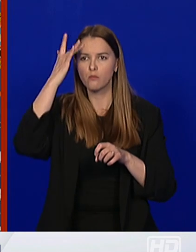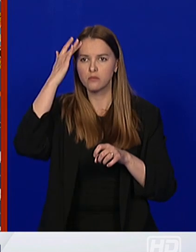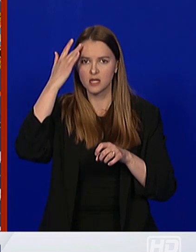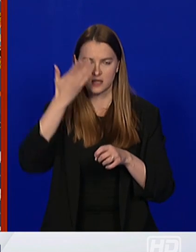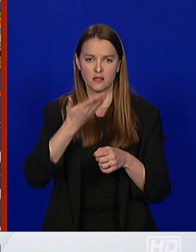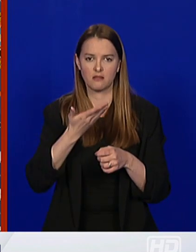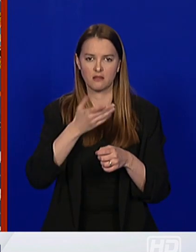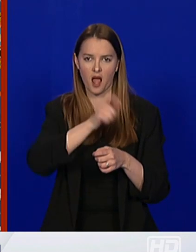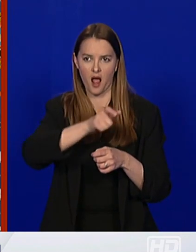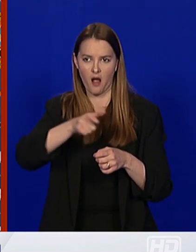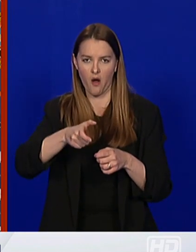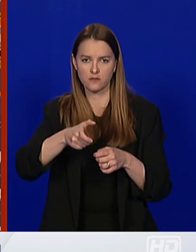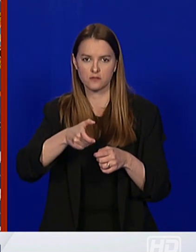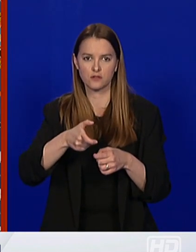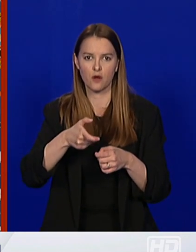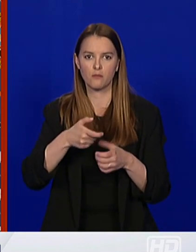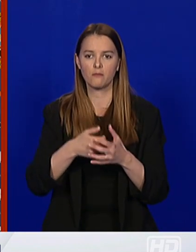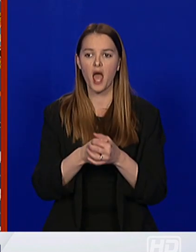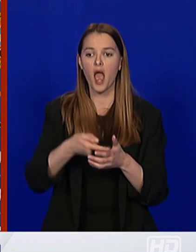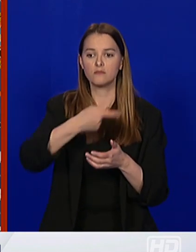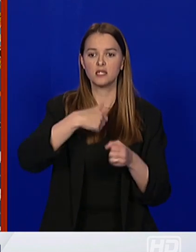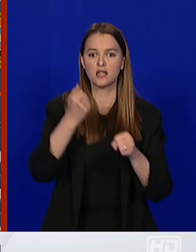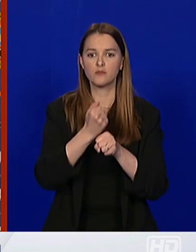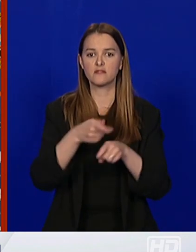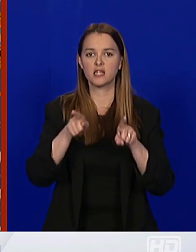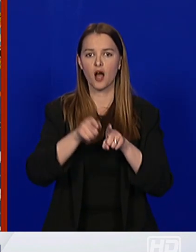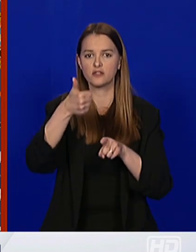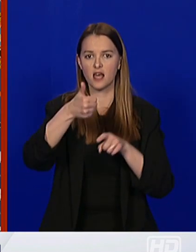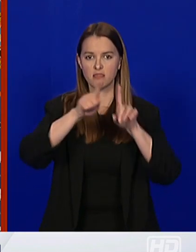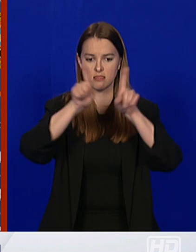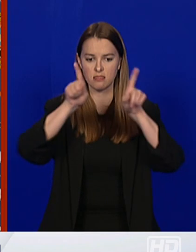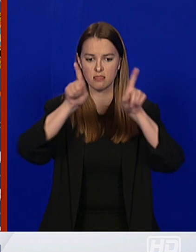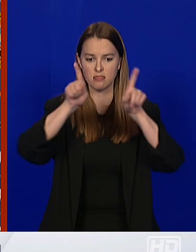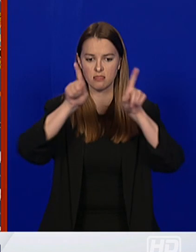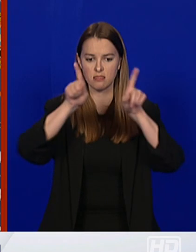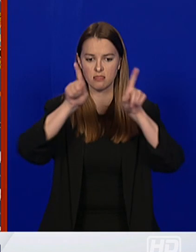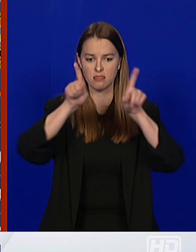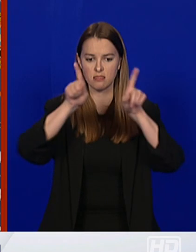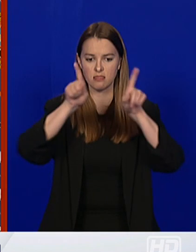Demografiju gdje smo napravili jednu tabelu koja je pred krajem i isto tako će